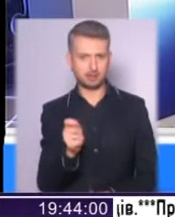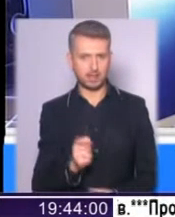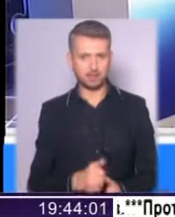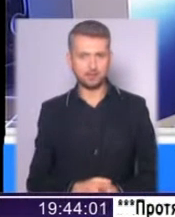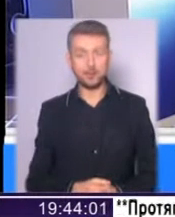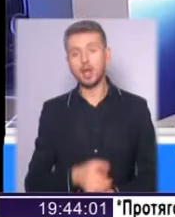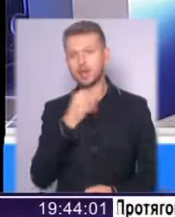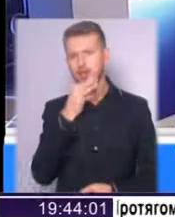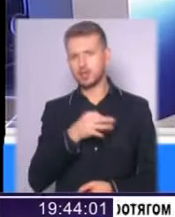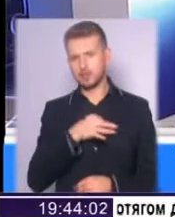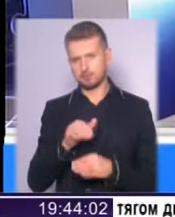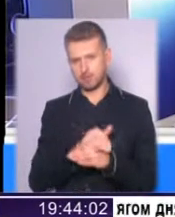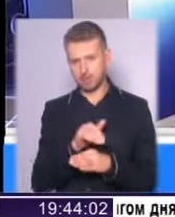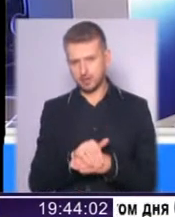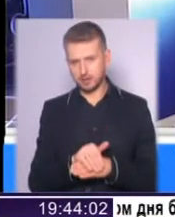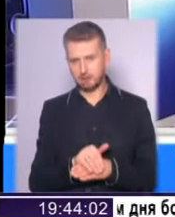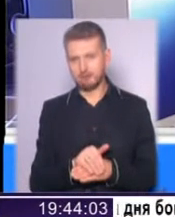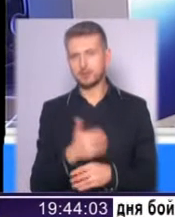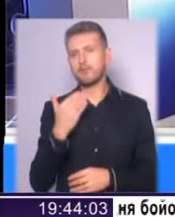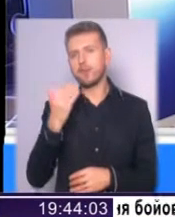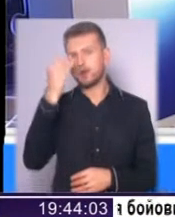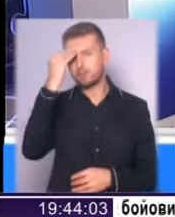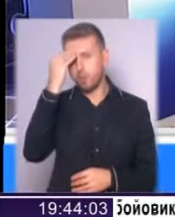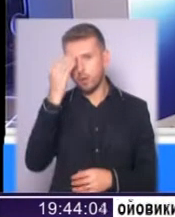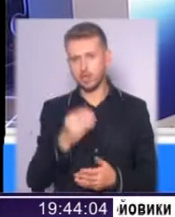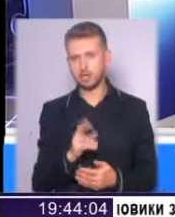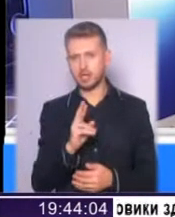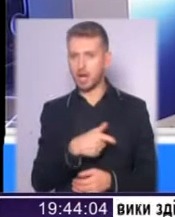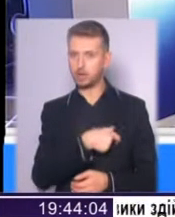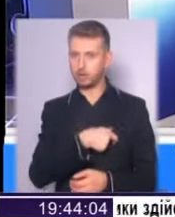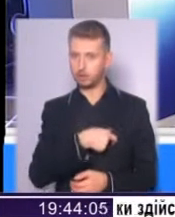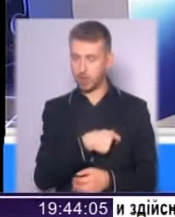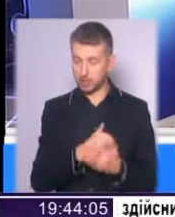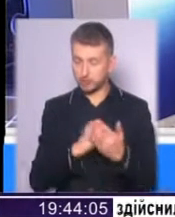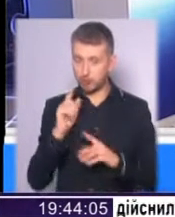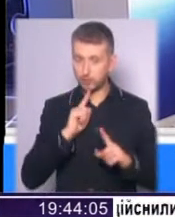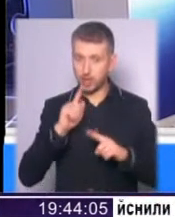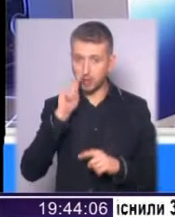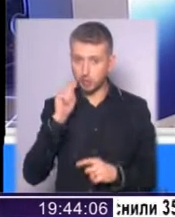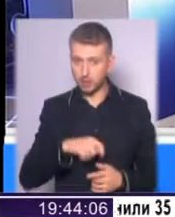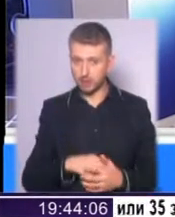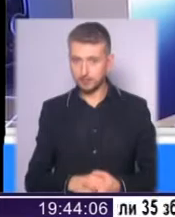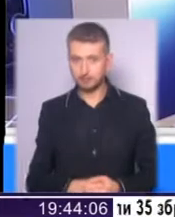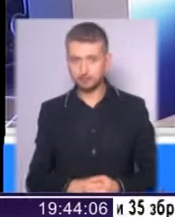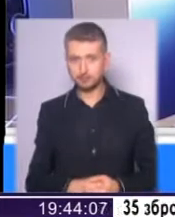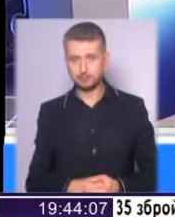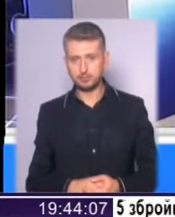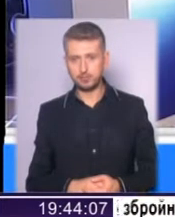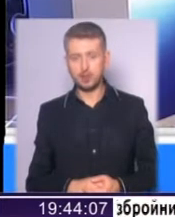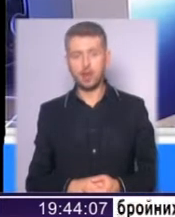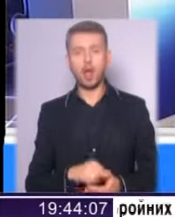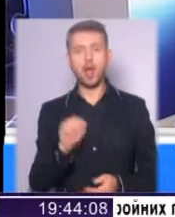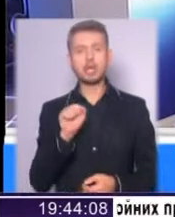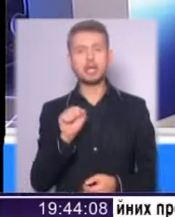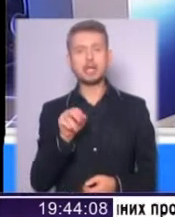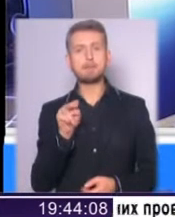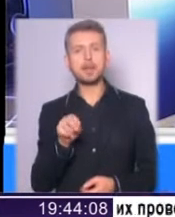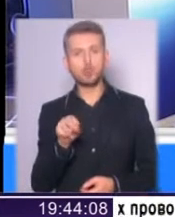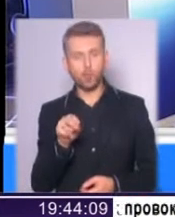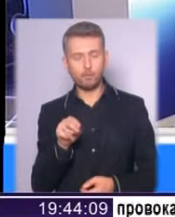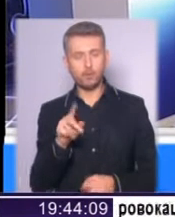своє. Тобто таке враження, що ніби свідомо це роблять. Розумієте? Давайте ще слухати людей. Доброго вечора. Добрий вечір. Говоріть. Я